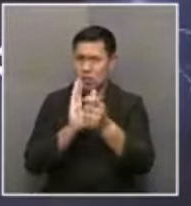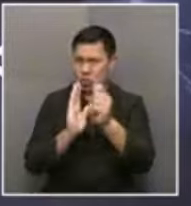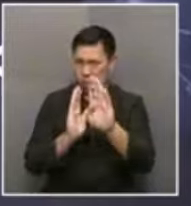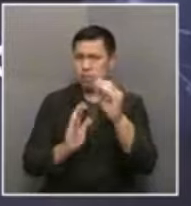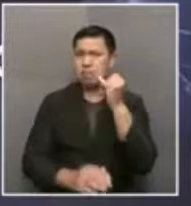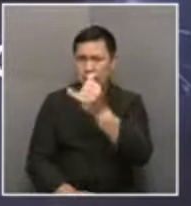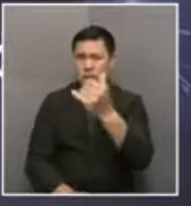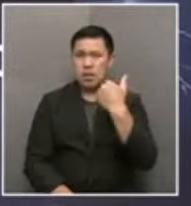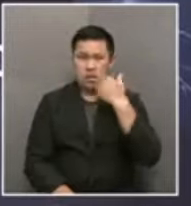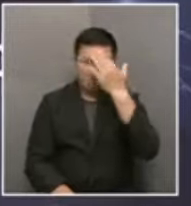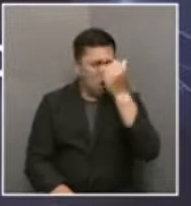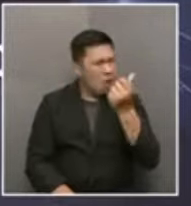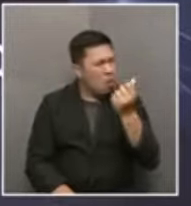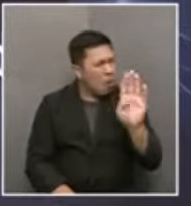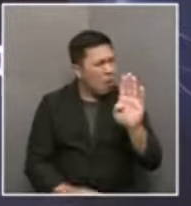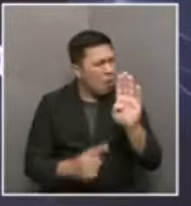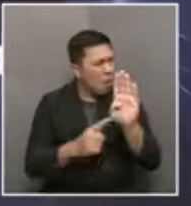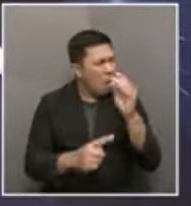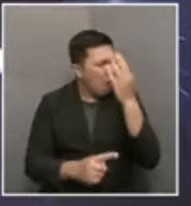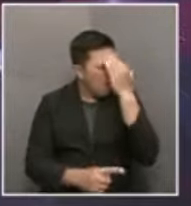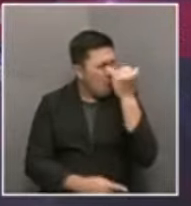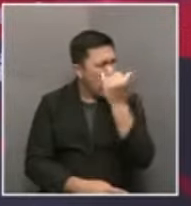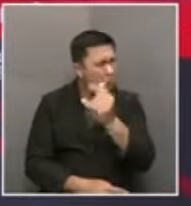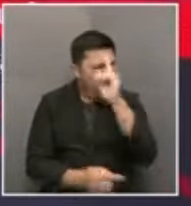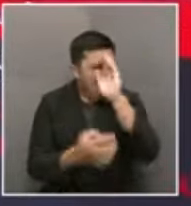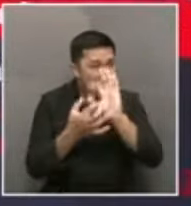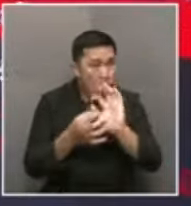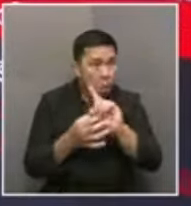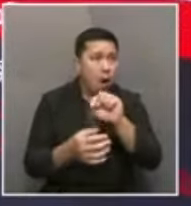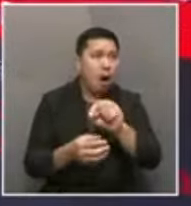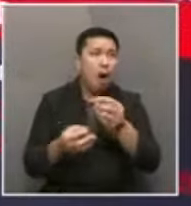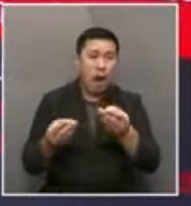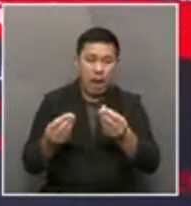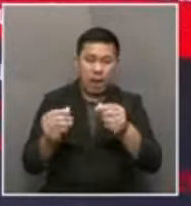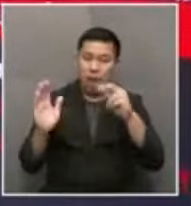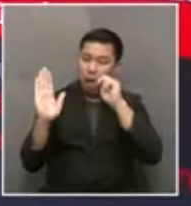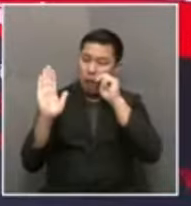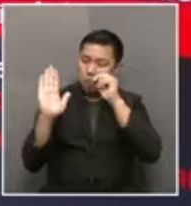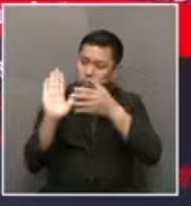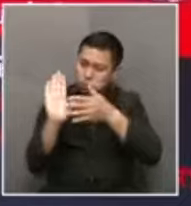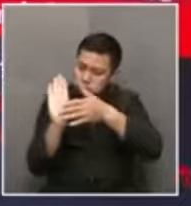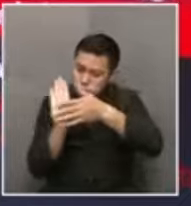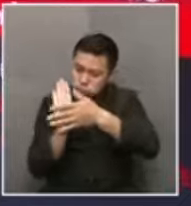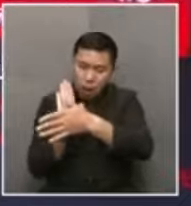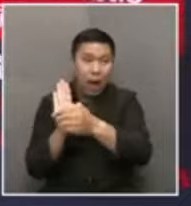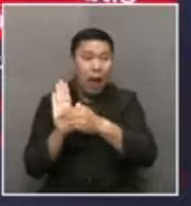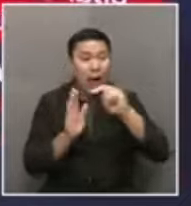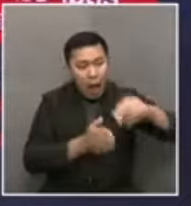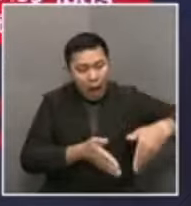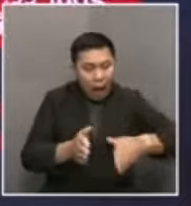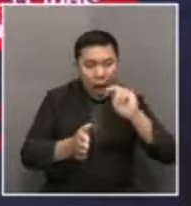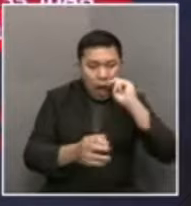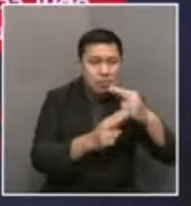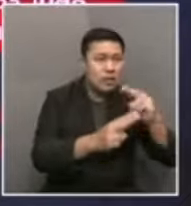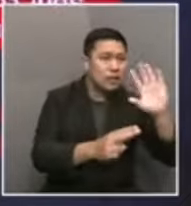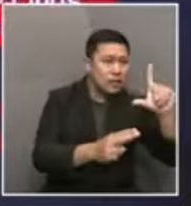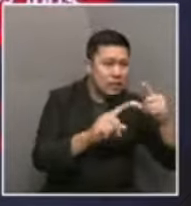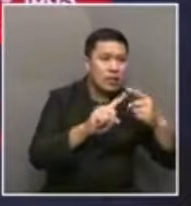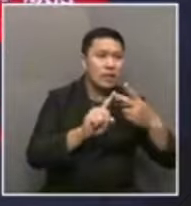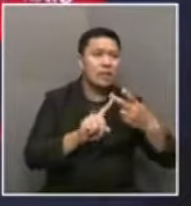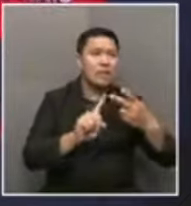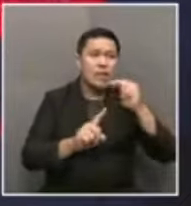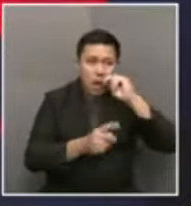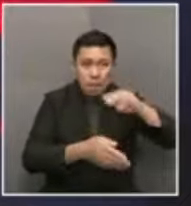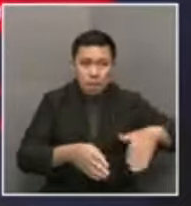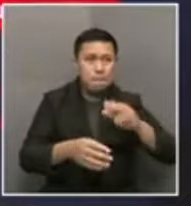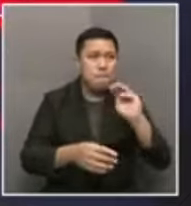คะทำไมอุบลราชธานีถึงน่าเป็นห่วงเพราะว่าเป็นพื้นที่ปลายน้ำค่ะคุณผู้ชมน้ำจากลุ่มน้ำชีลุ่มน้ำมูลจะไหลมารวม